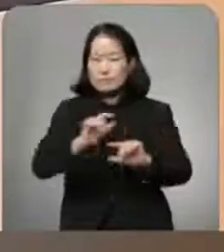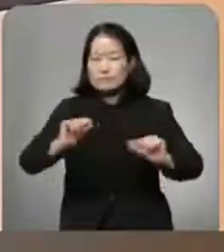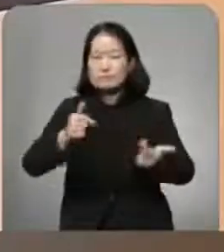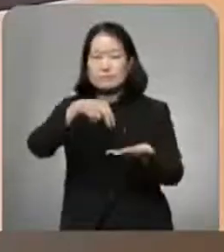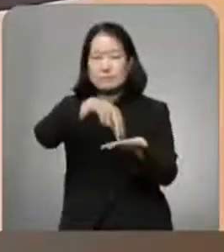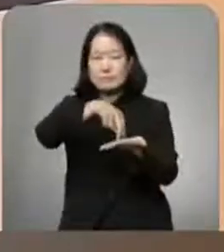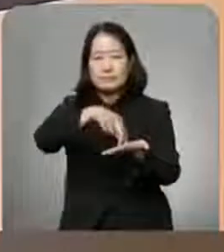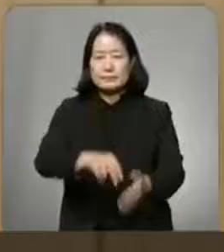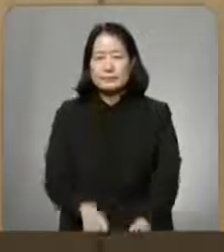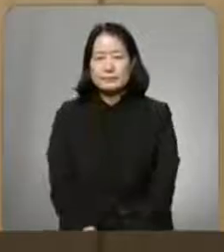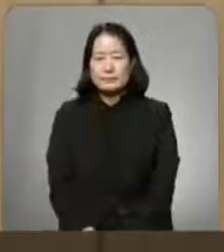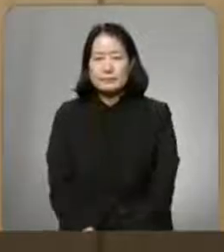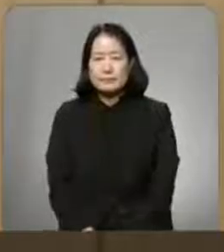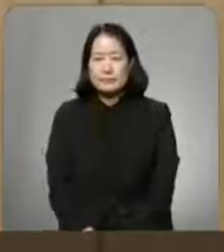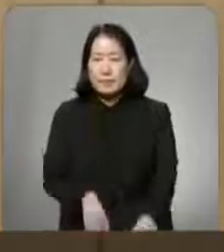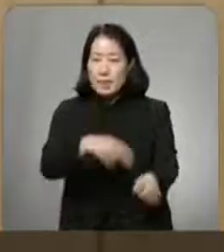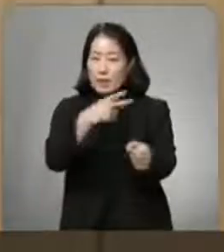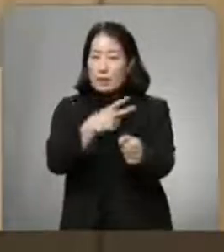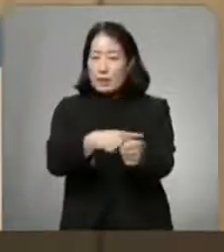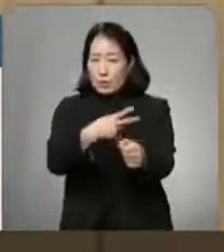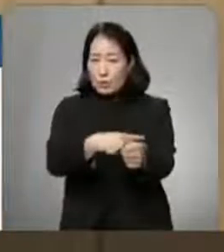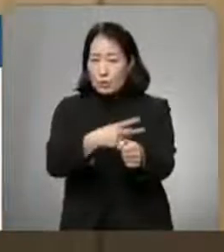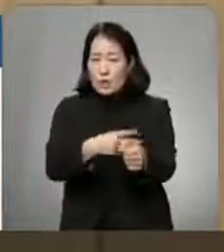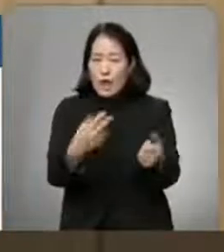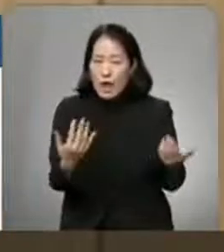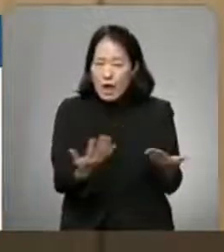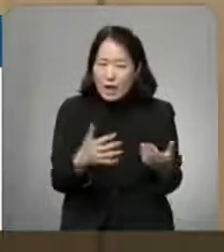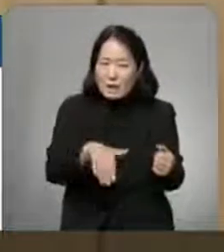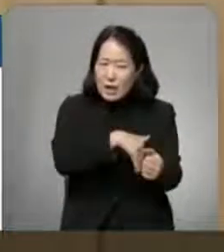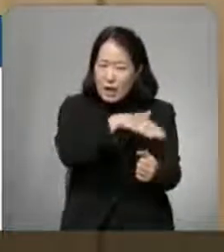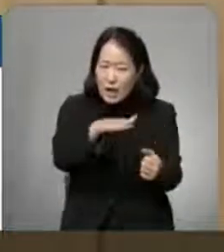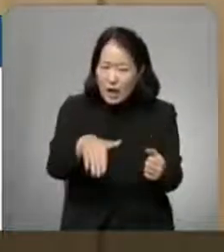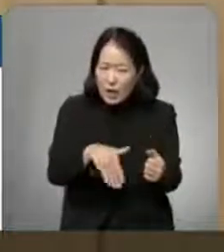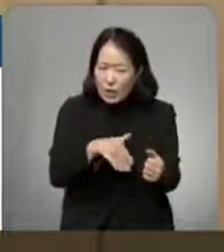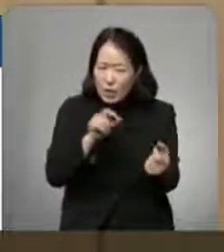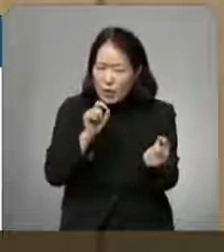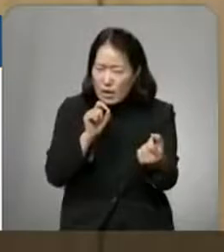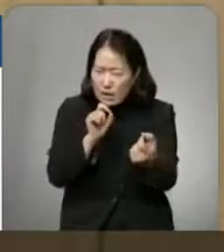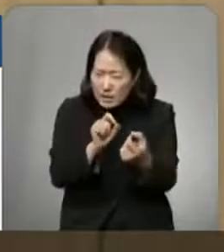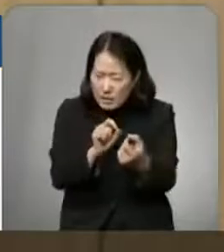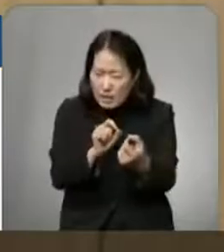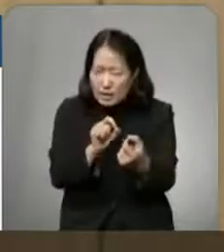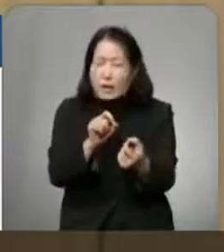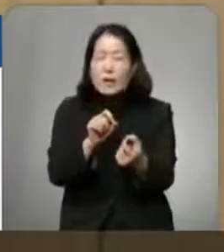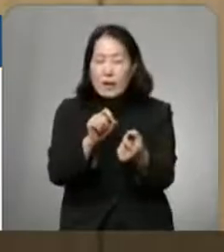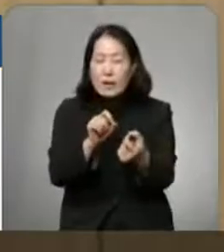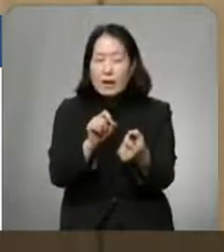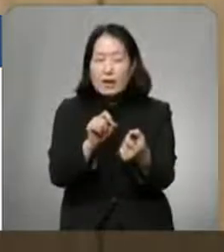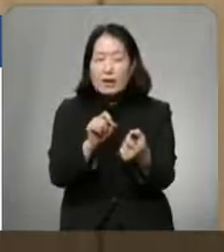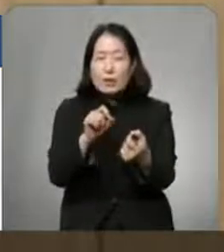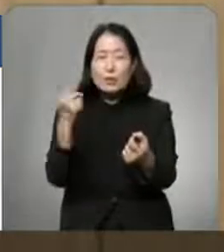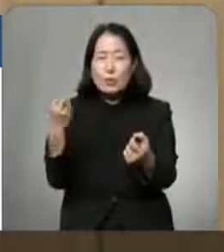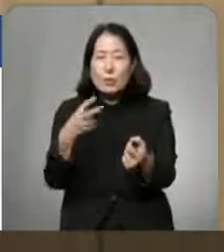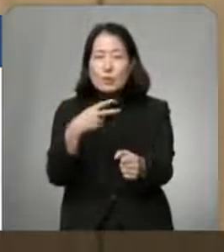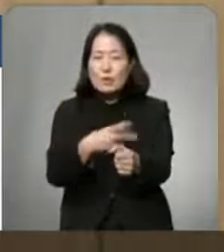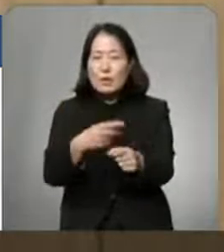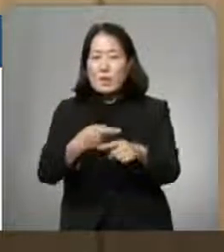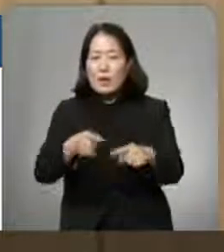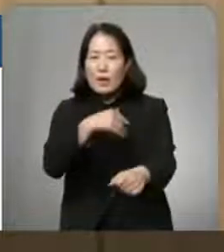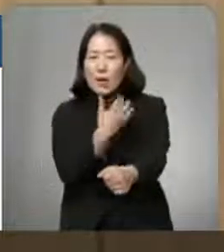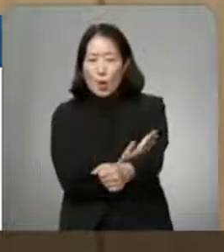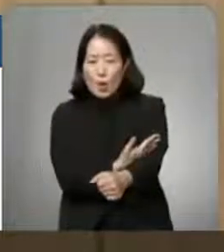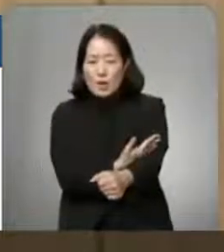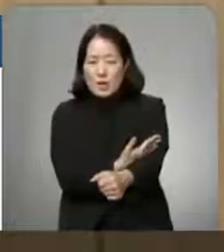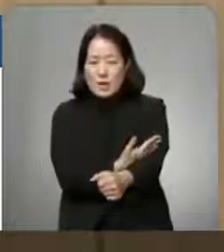밝혔습니다 교사의 노동요건하고도 밀접하게 연관이 되어 있습니다 교사의 평가권은 반드시 지켜져야 되고